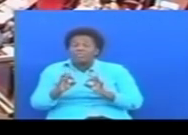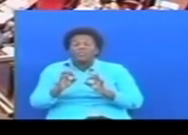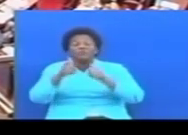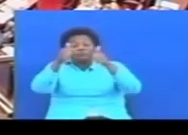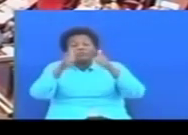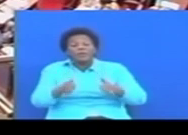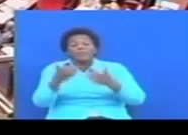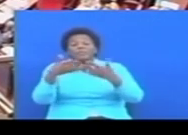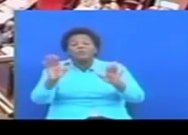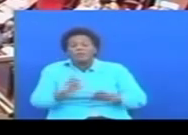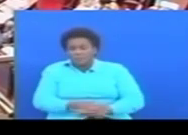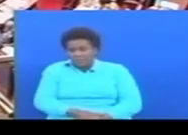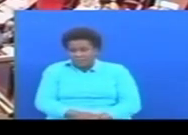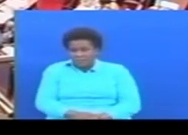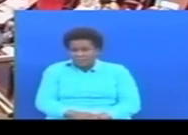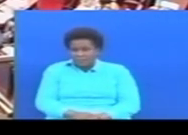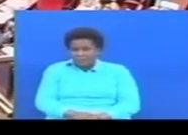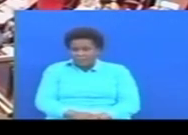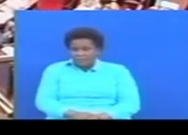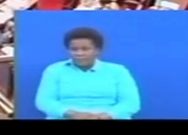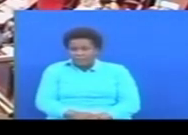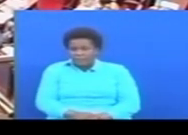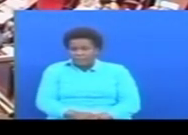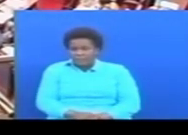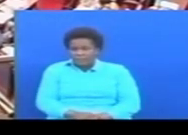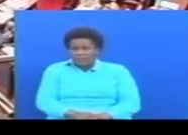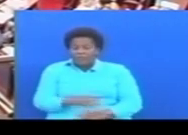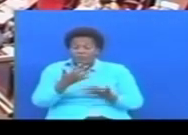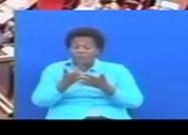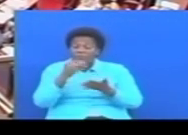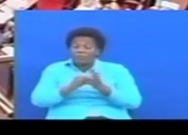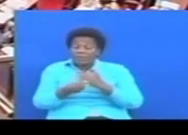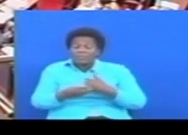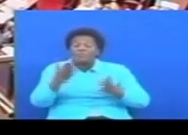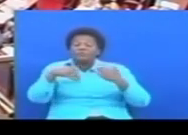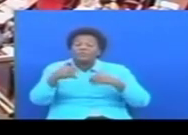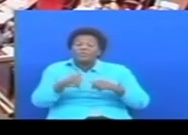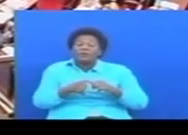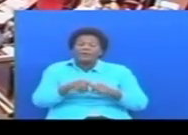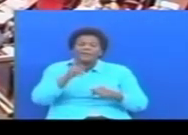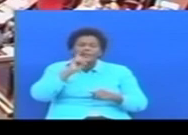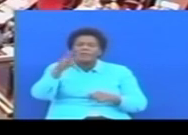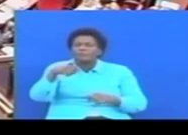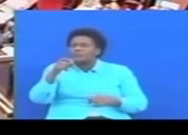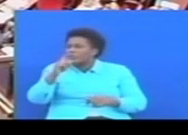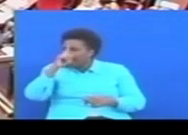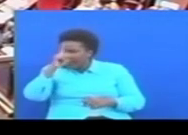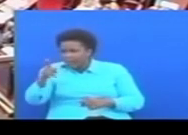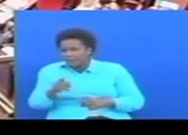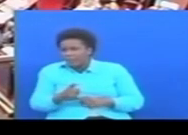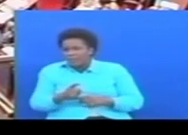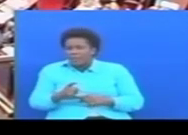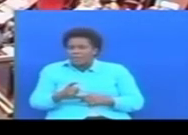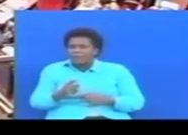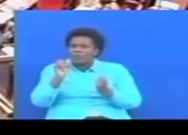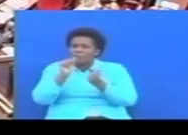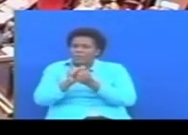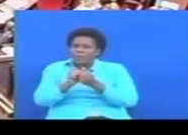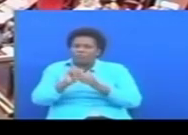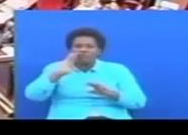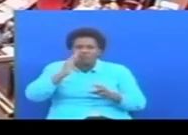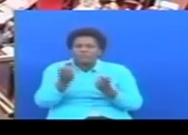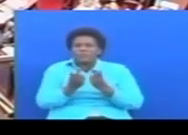tu na Saada Mkuya, kwa sababu ya kutoa ufasaha na uhakika kwenye masuala nyeti yanayohusu umoja wa kitaifa. Kwanza,